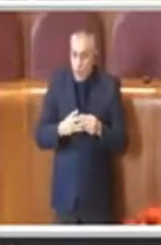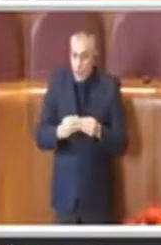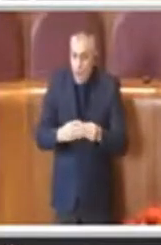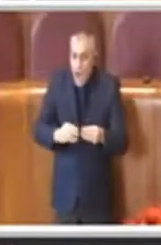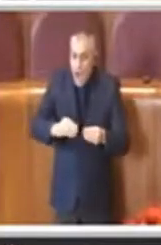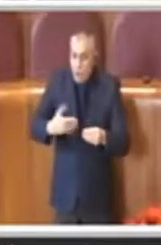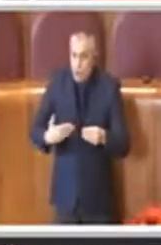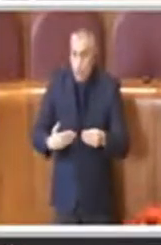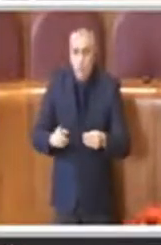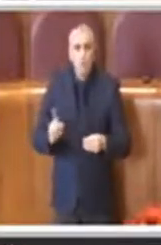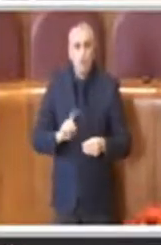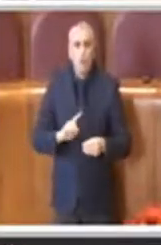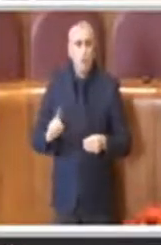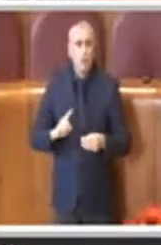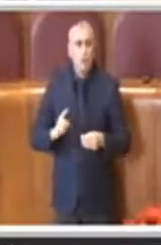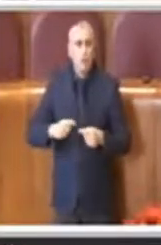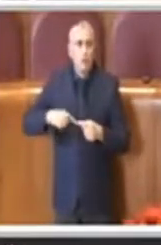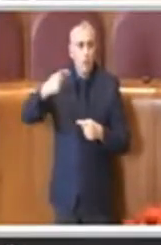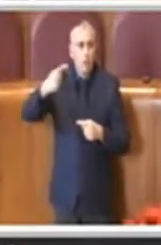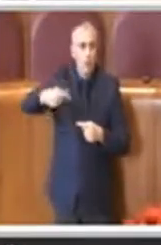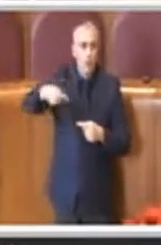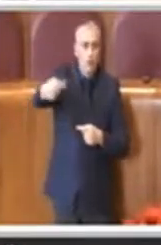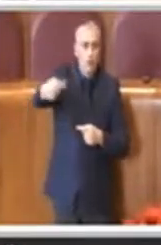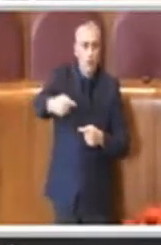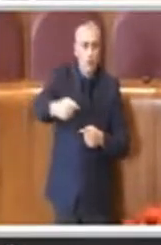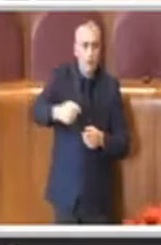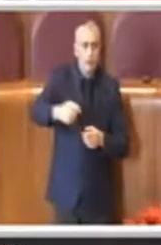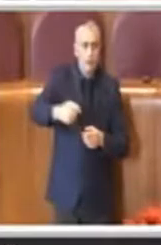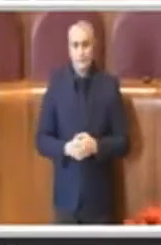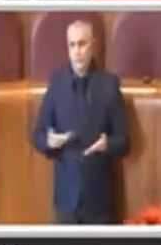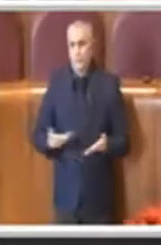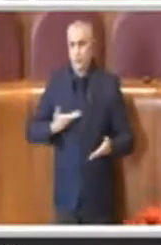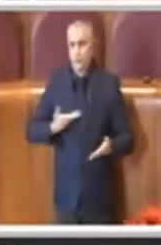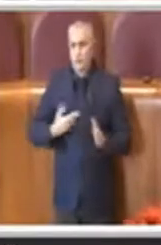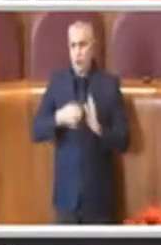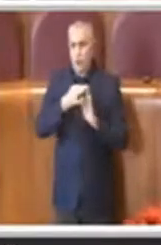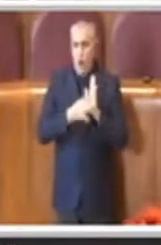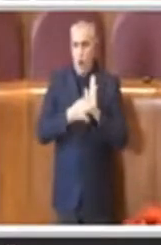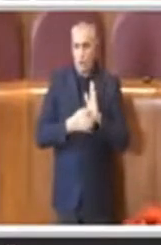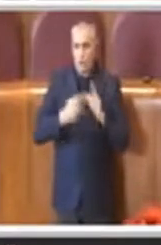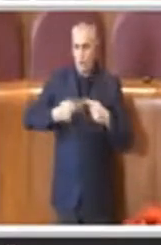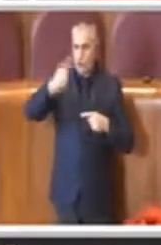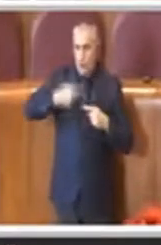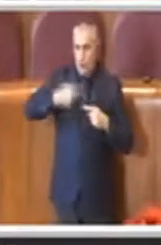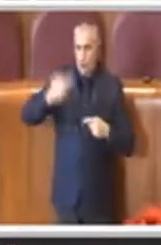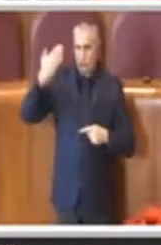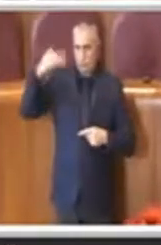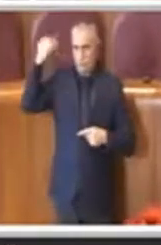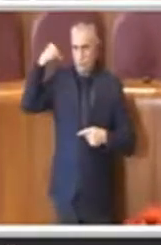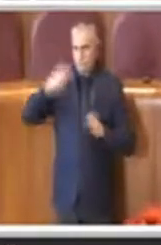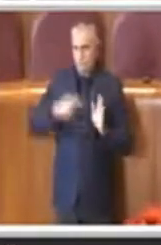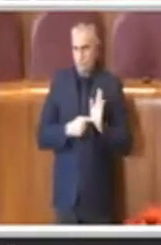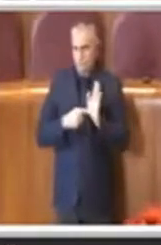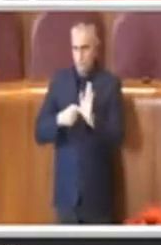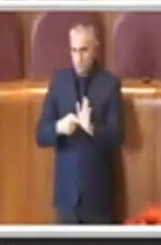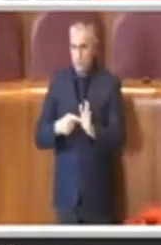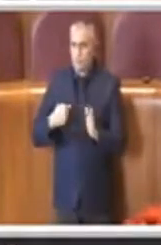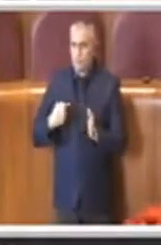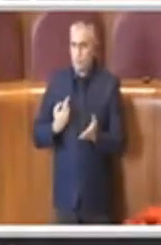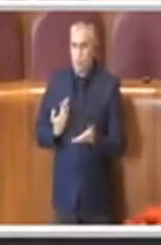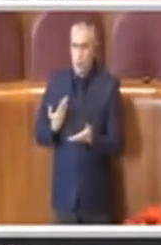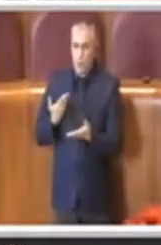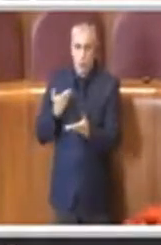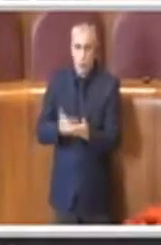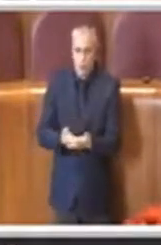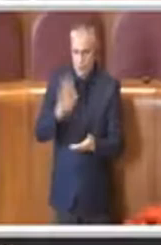spedita, assolutamente no. In alcuni ordini del giorno che avevo presentato, per esempio, avevo anche